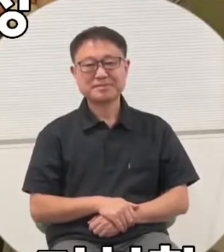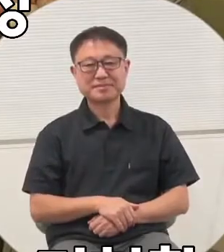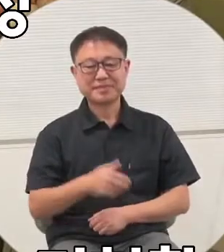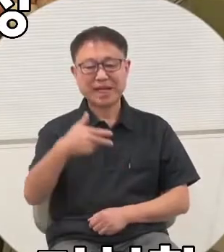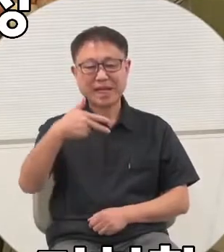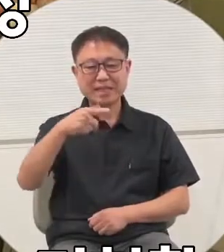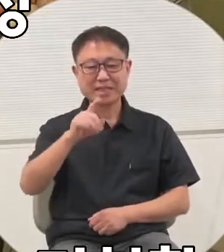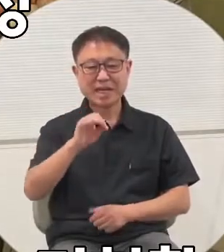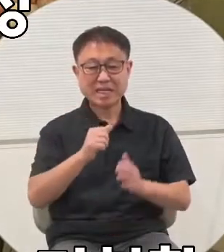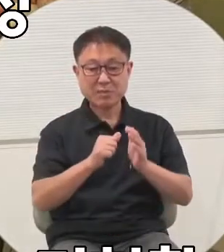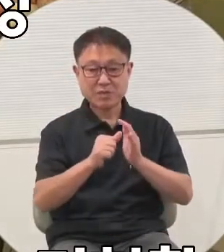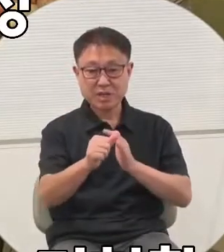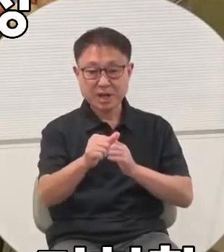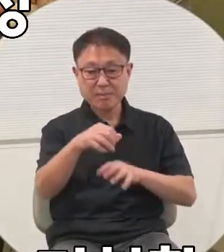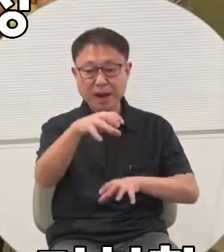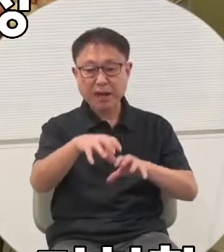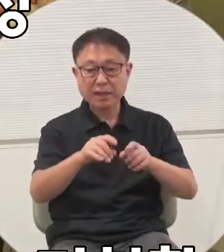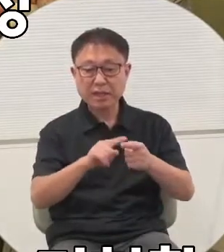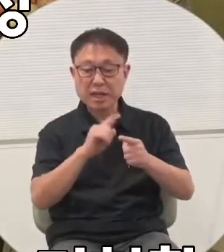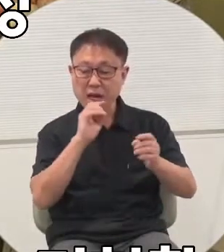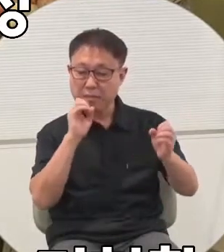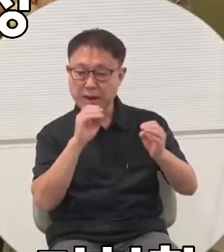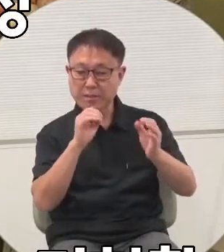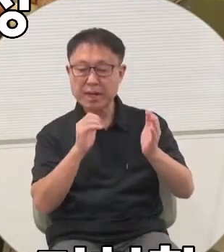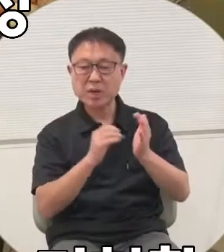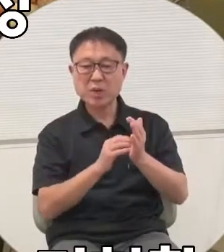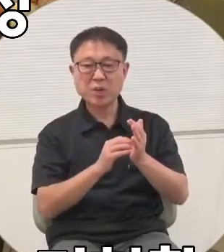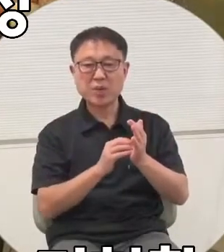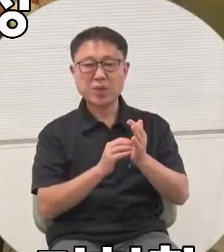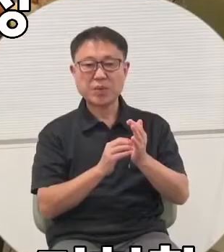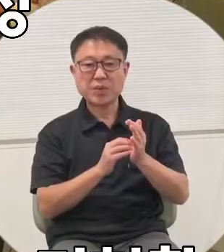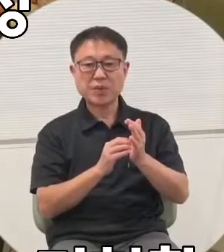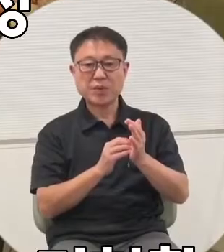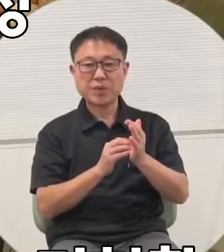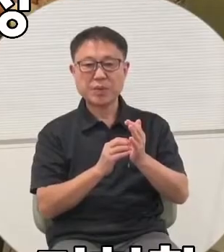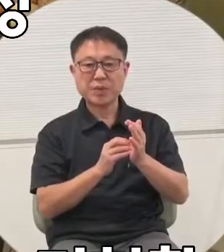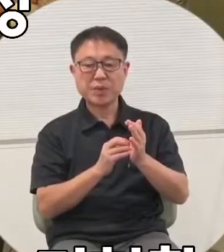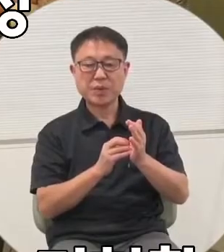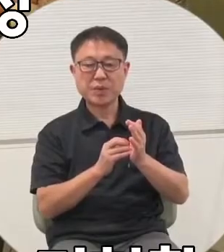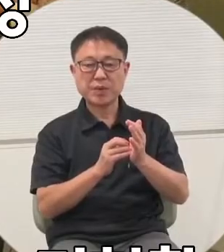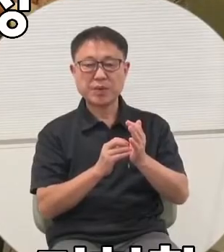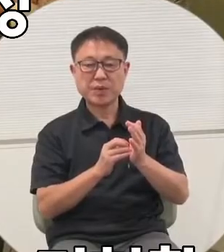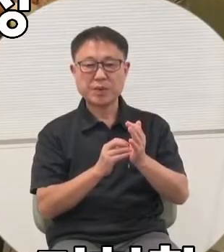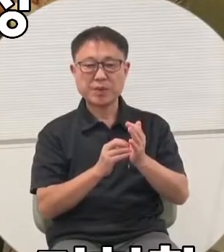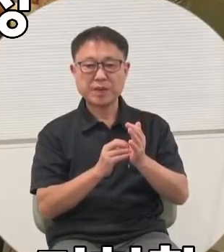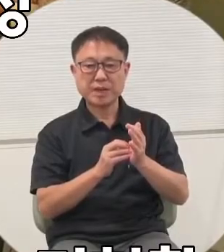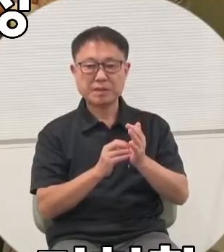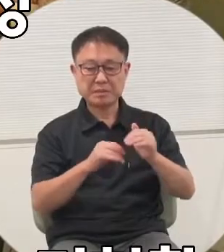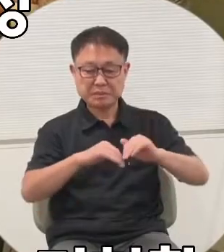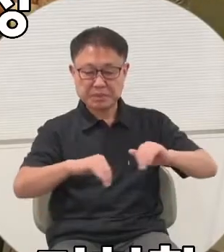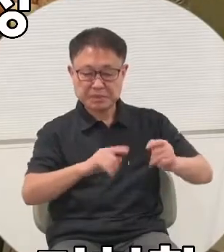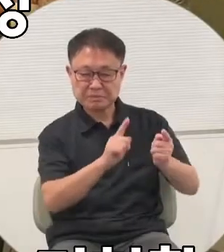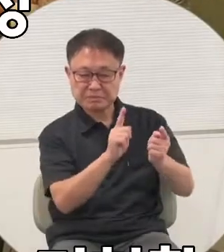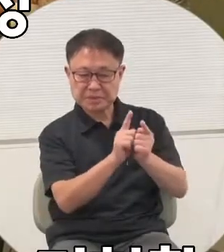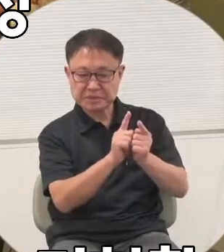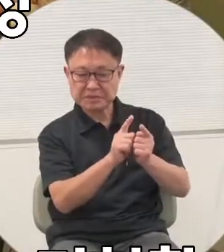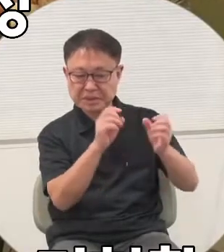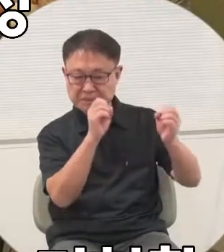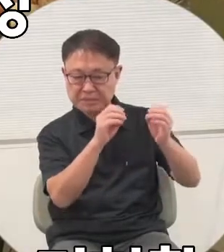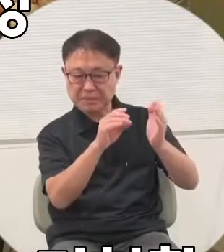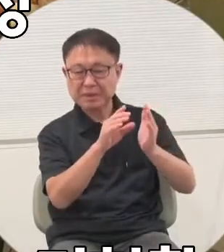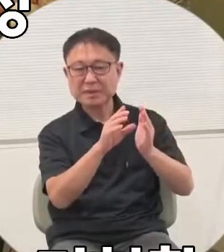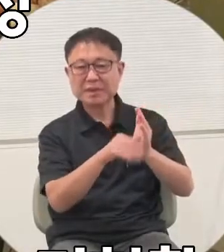장수정 선생님과 마을에 대한 이야기들을 또 나눴고, 네, 특별 이제 저희 미팅을 했었잖아요. 네. 그래서 예, 그